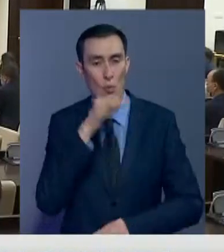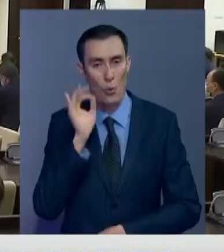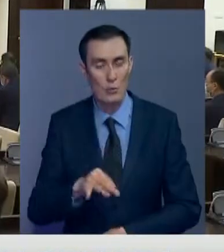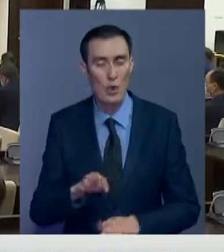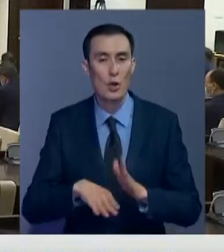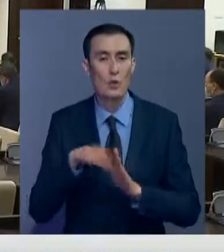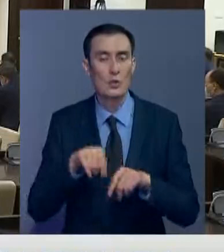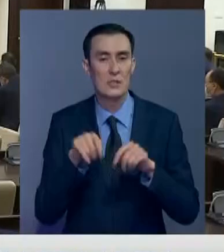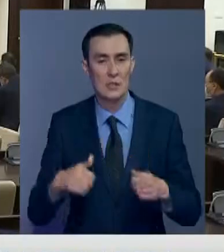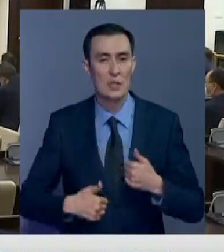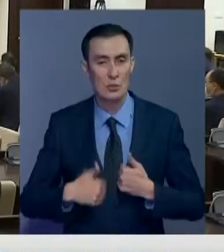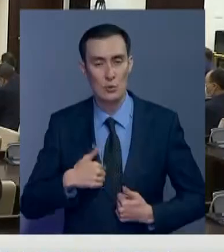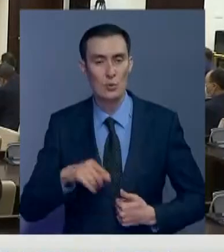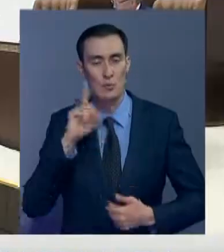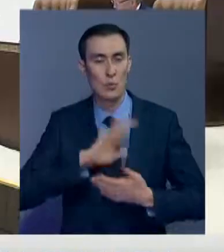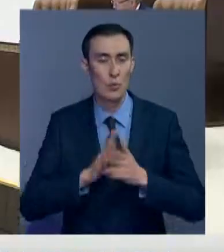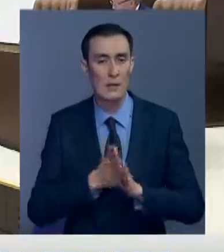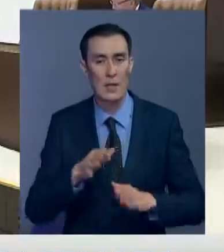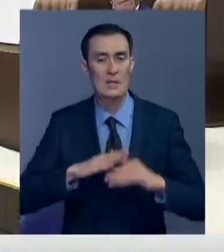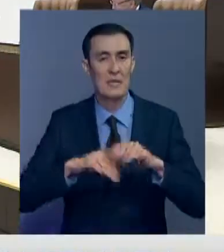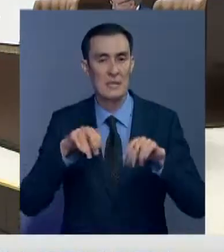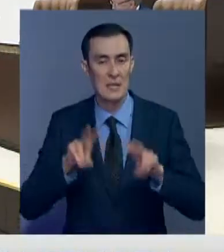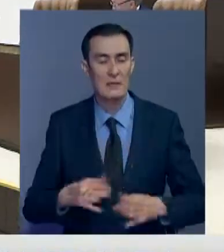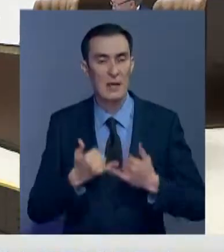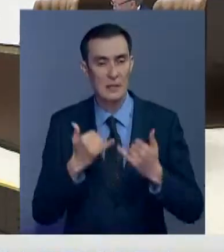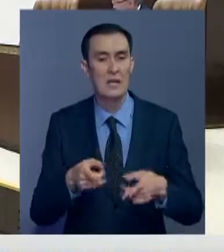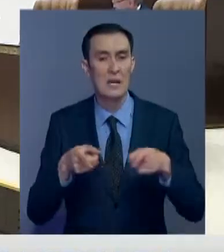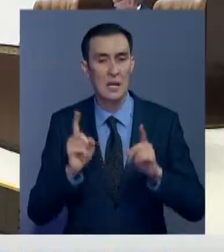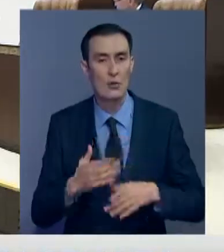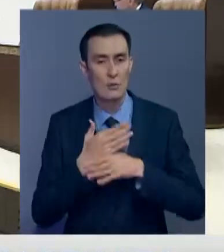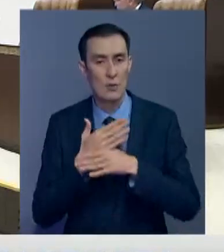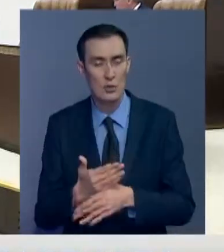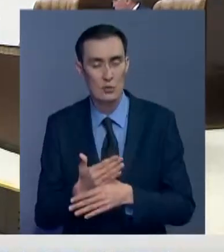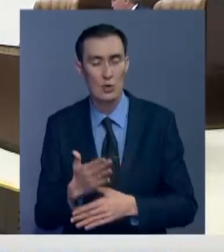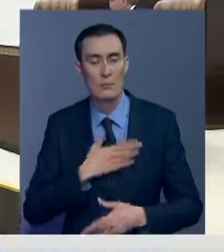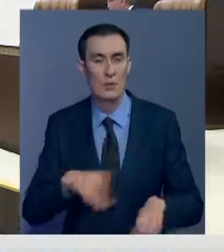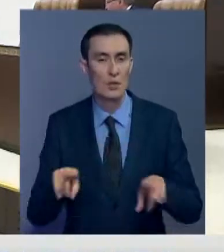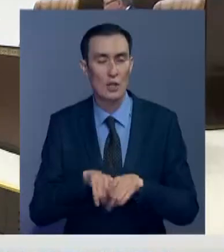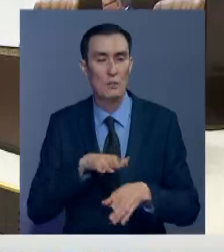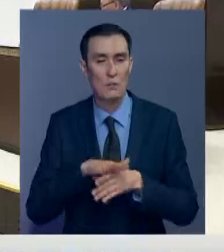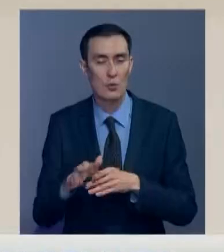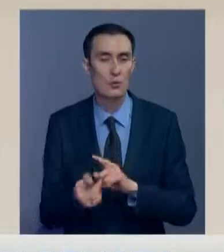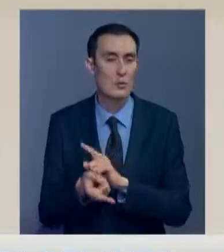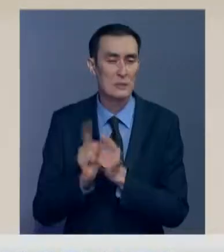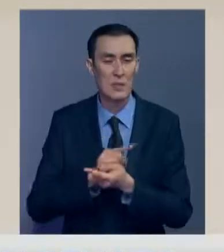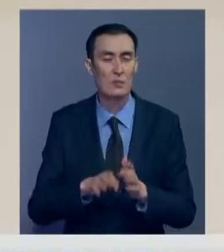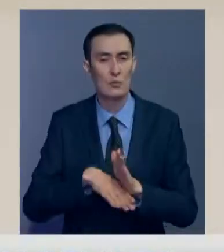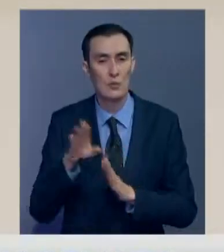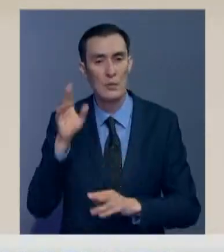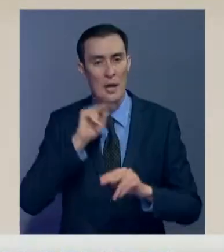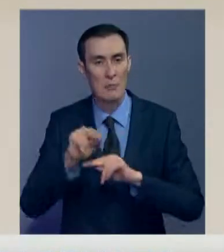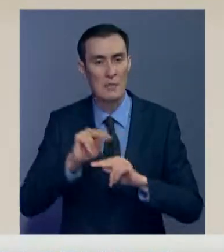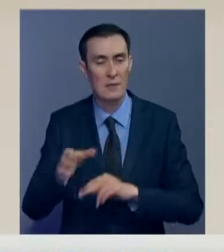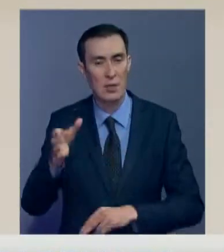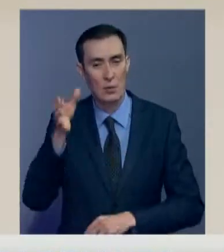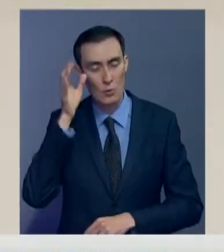Лучше создать достойную среду для профессионалов и оказать реальную поддержку. Мы также полностью модернизируем образование и